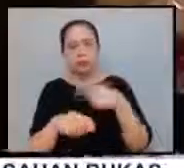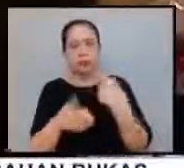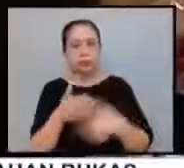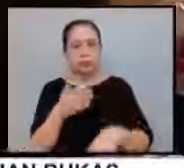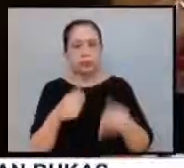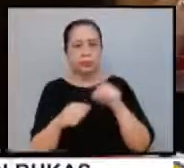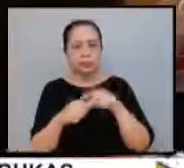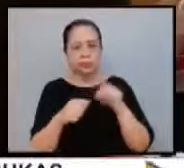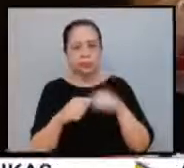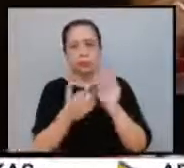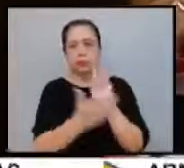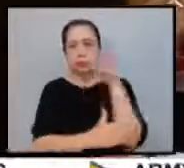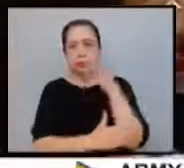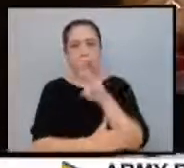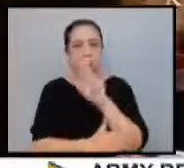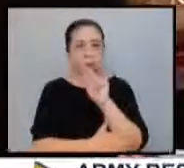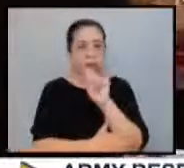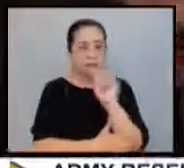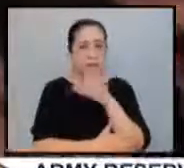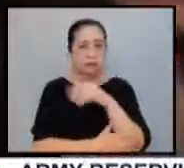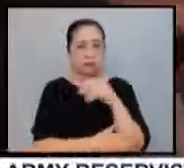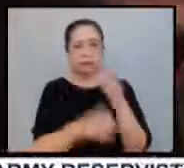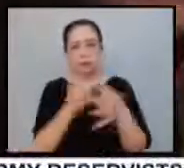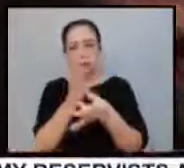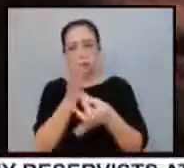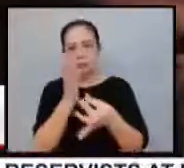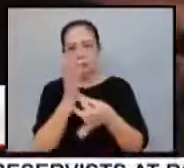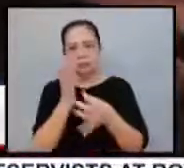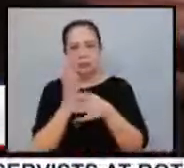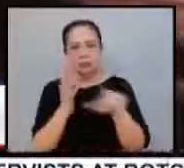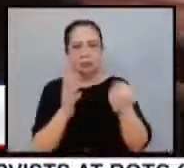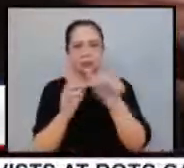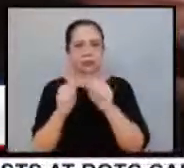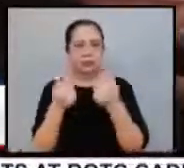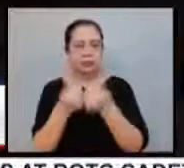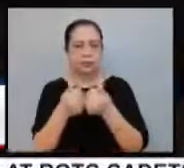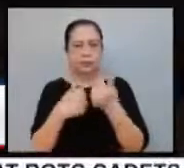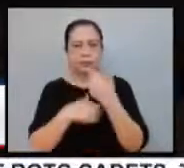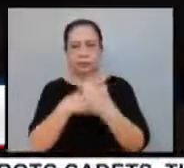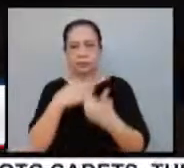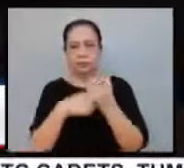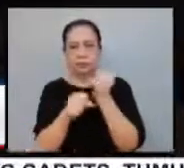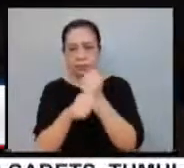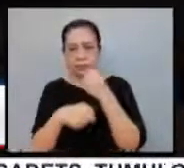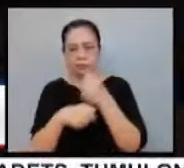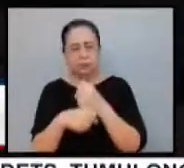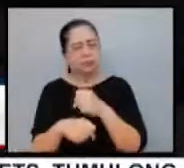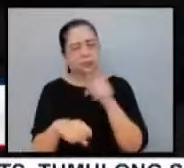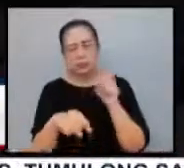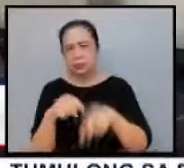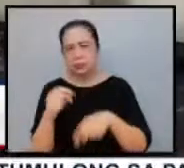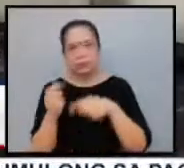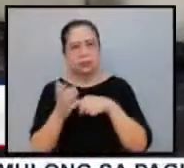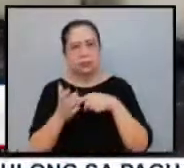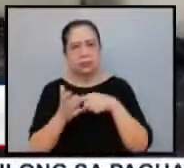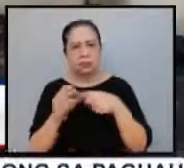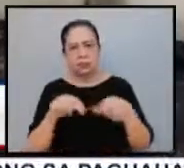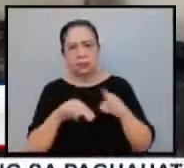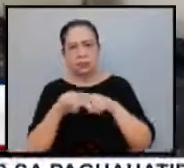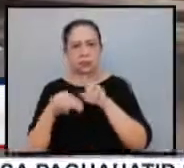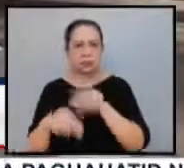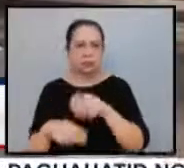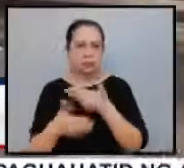langis. Ayon sa Asosasyon ng Panaderong Pilipino, hindi nakakayani ng kanilang hanay ang dagdag singil sa raw materials sa paggawa